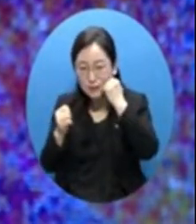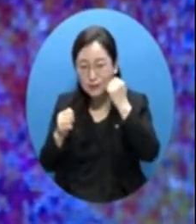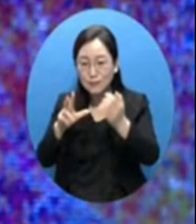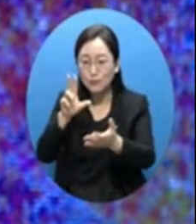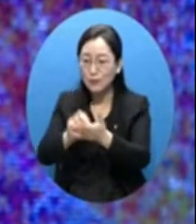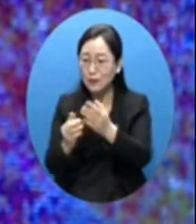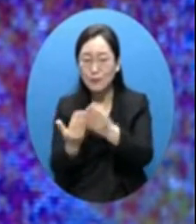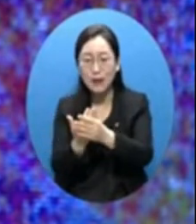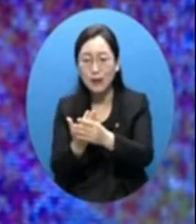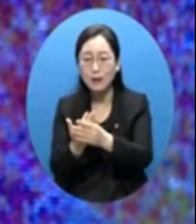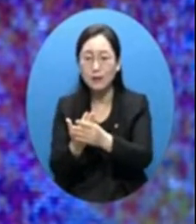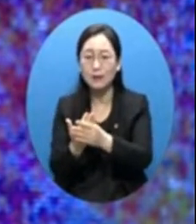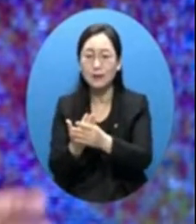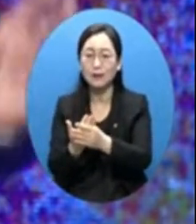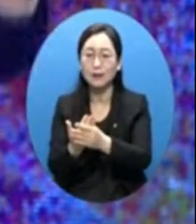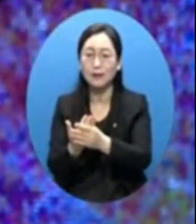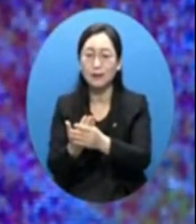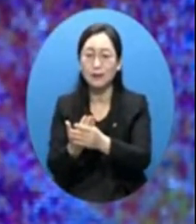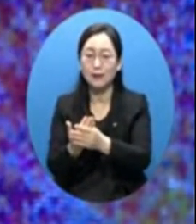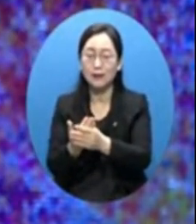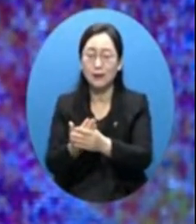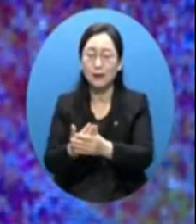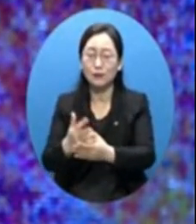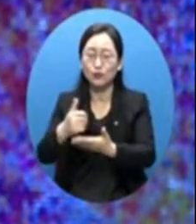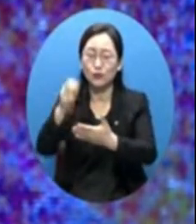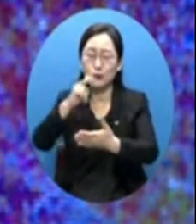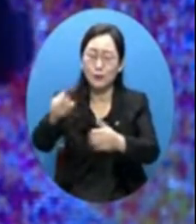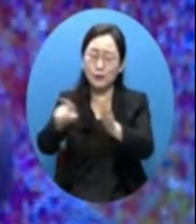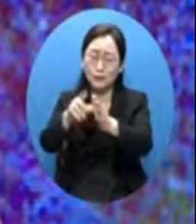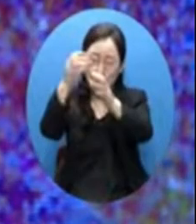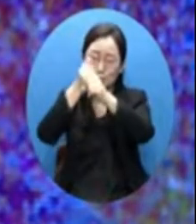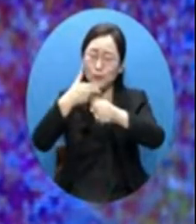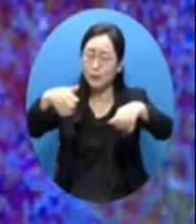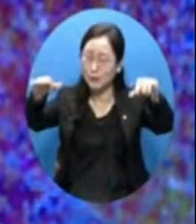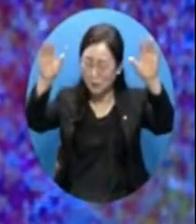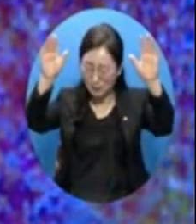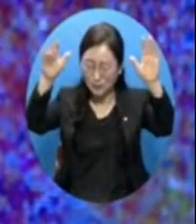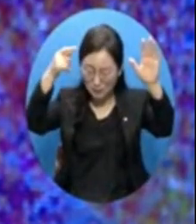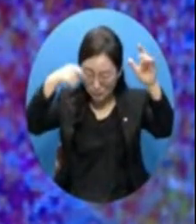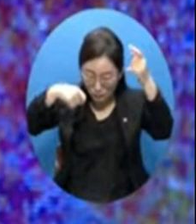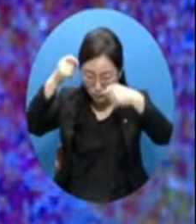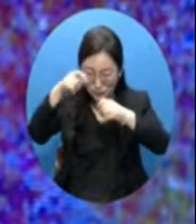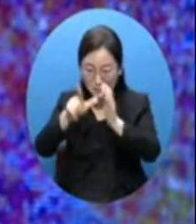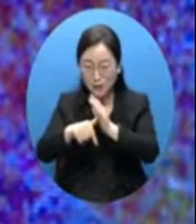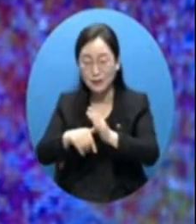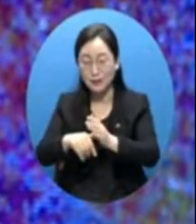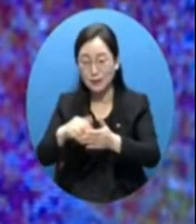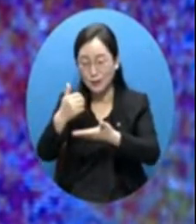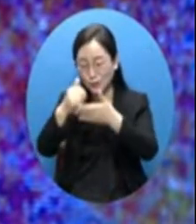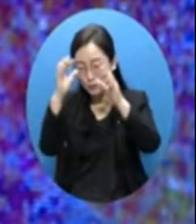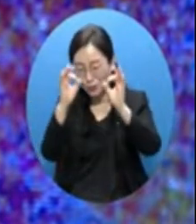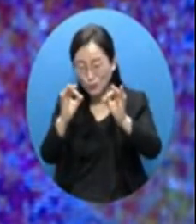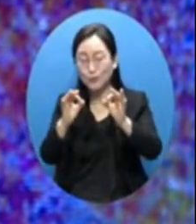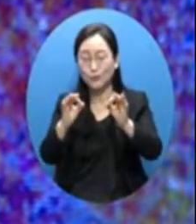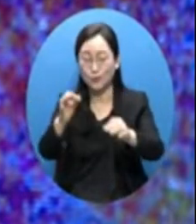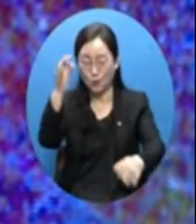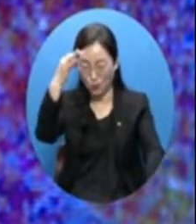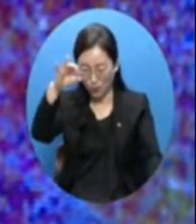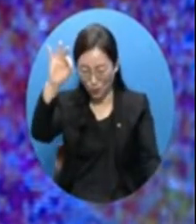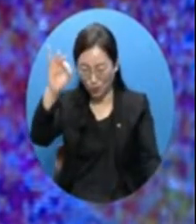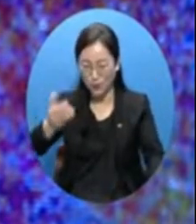문제 어려움에 부딪혀서 천부의 어지 없어 손 들고 옵니다. 주님 눈물로 기도할 때 그때부터 하나님이 일하기 시작하는